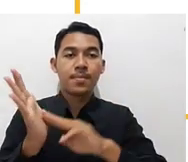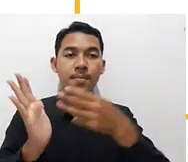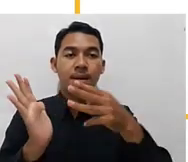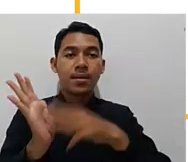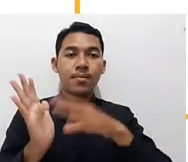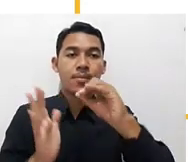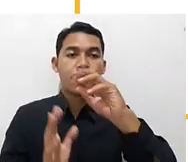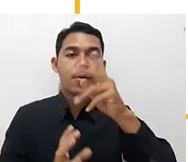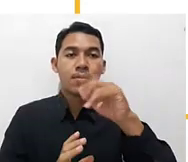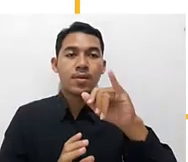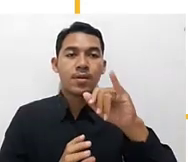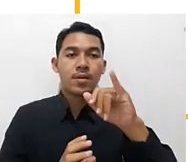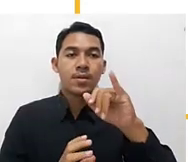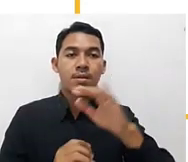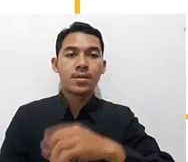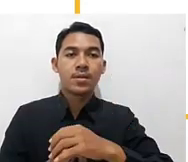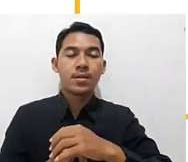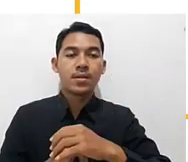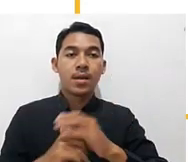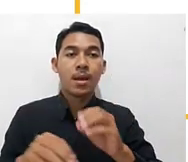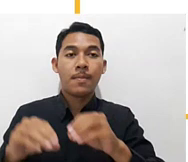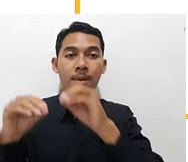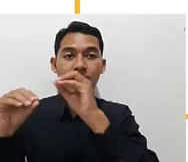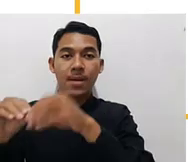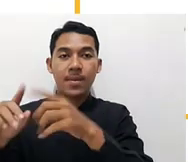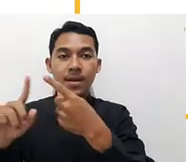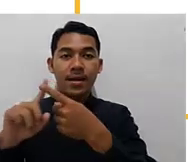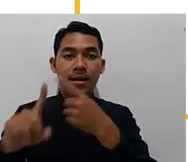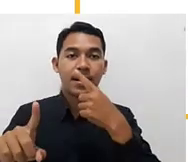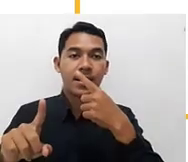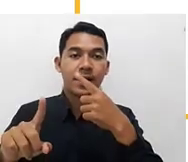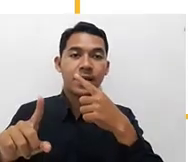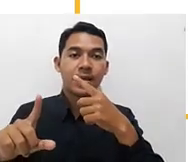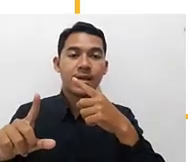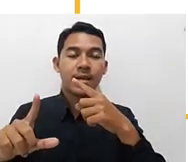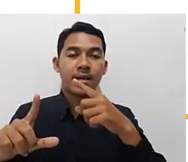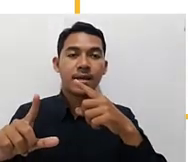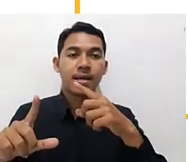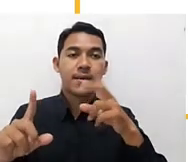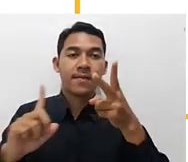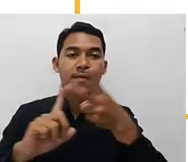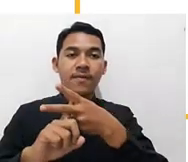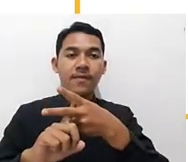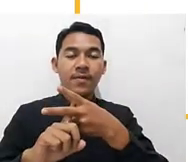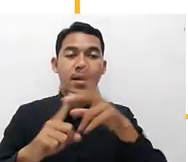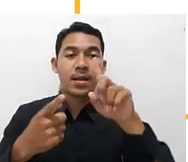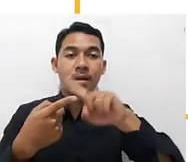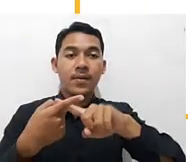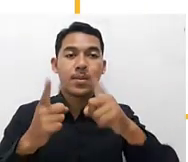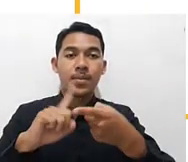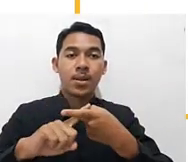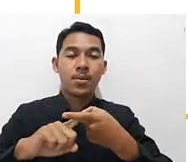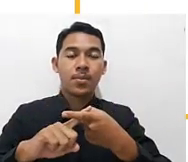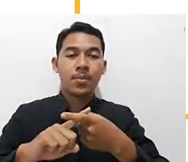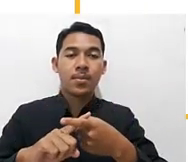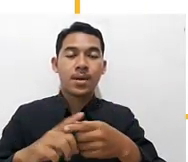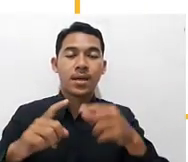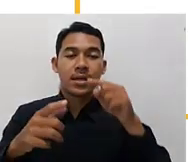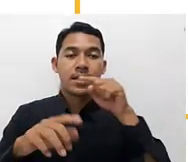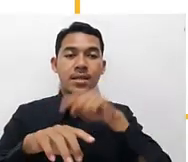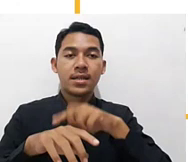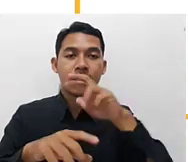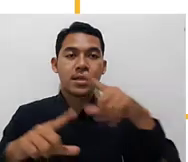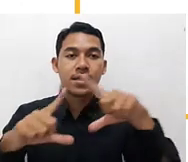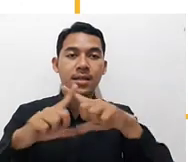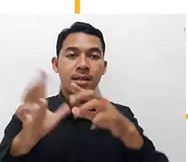Nah, maka aplikatif atau penerapan dari flip-flop sendiri itu ada pada RAM contohnya gitu ya. Dan masih banyak contoh lain